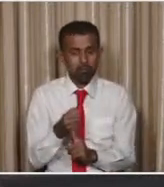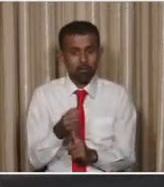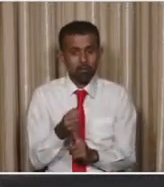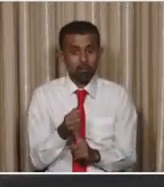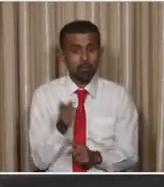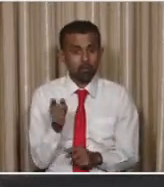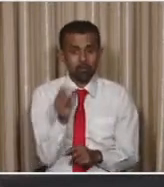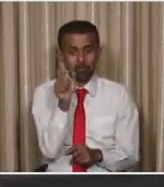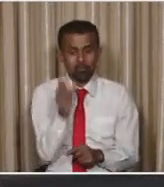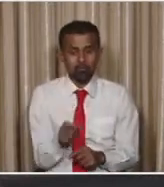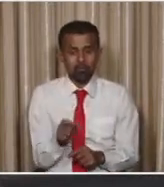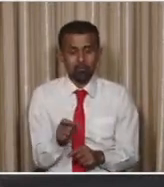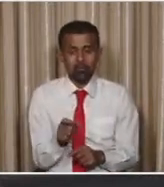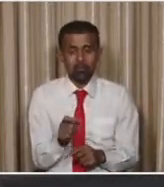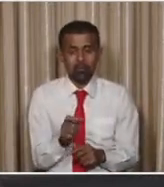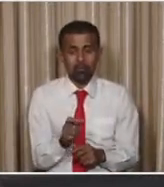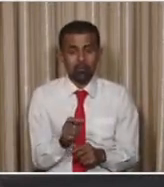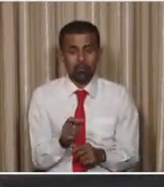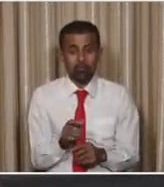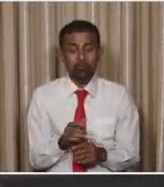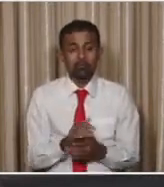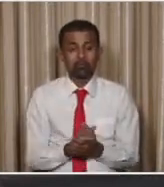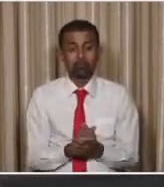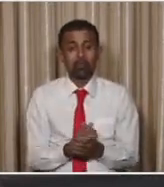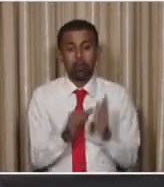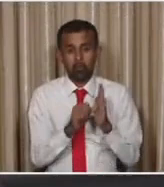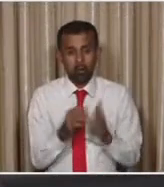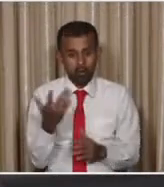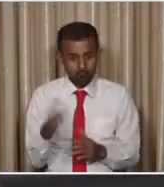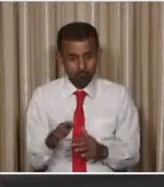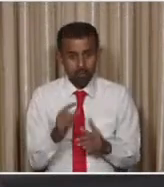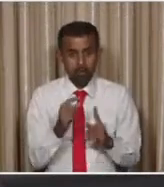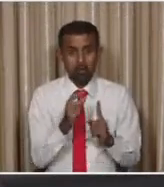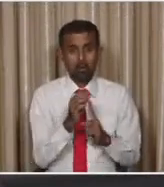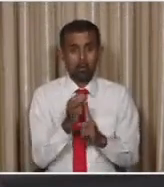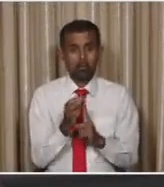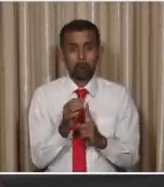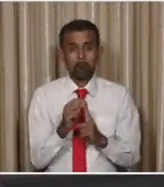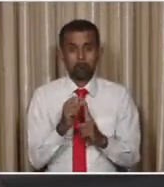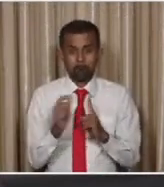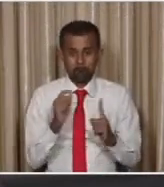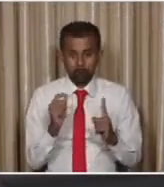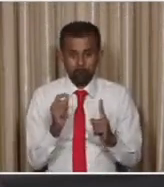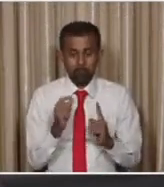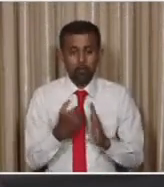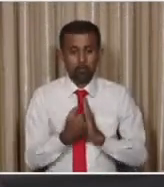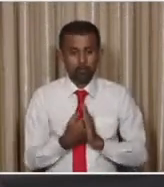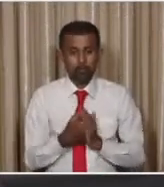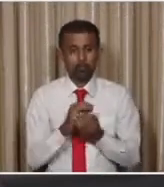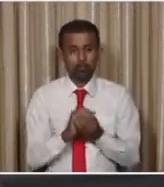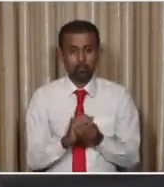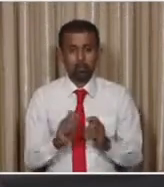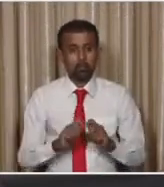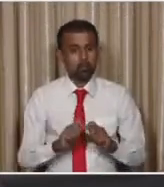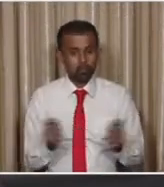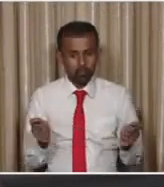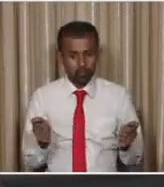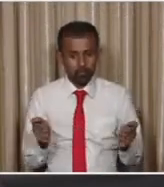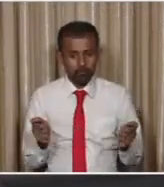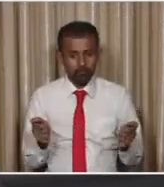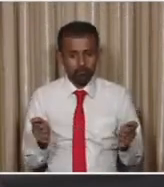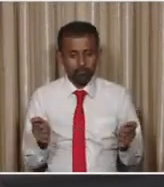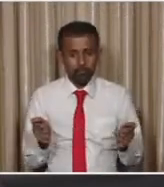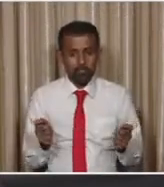එතුමා ඒවට නතු වෙන්න ඕනවා ව්‍යවස්ථාදායකයේ ගරුත්වයේ ඒක තුල එතුමා තින් බිඳ වැටිලා තියෙනවා